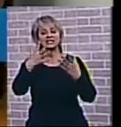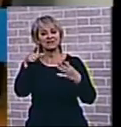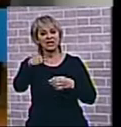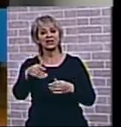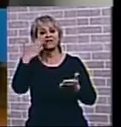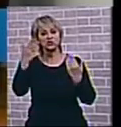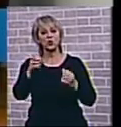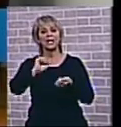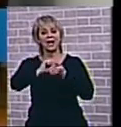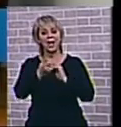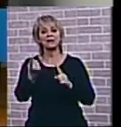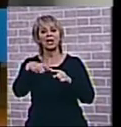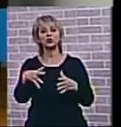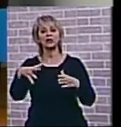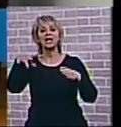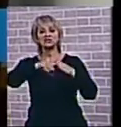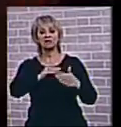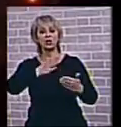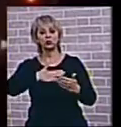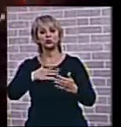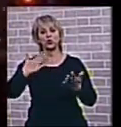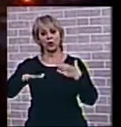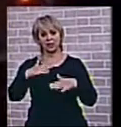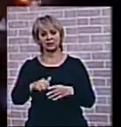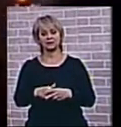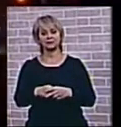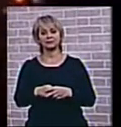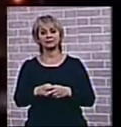веселый камень, который вселяет в душу радость.